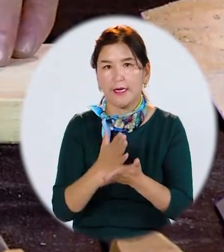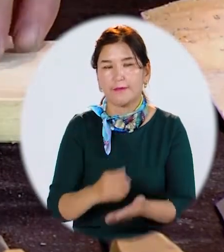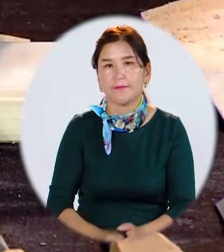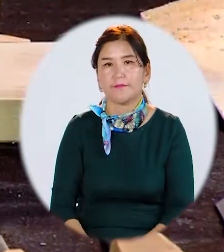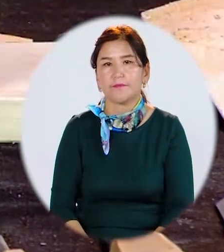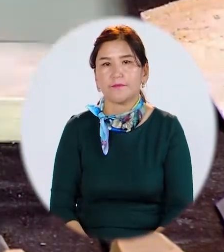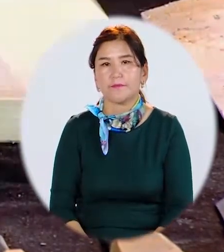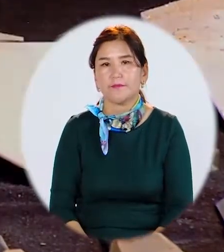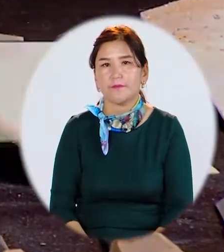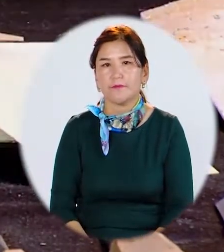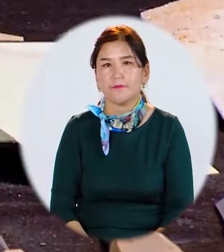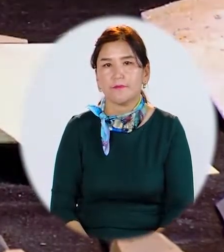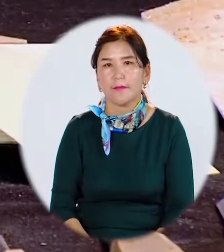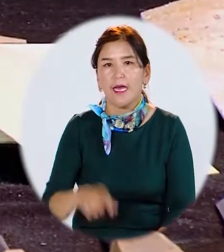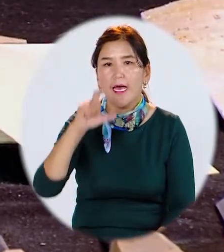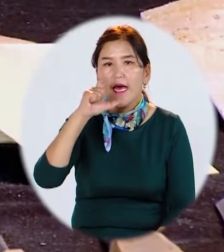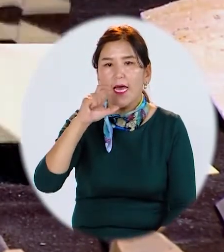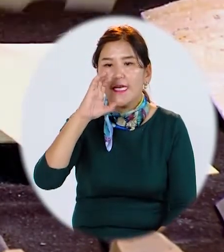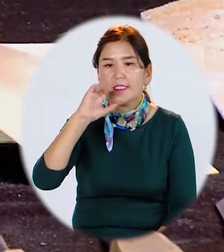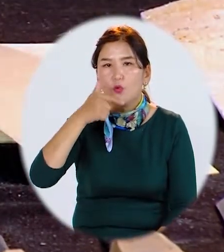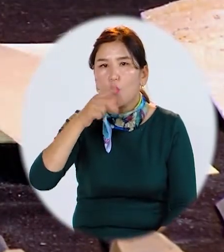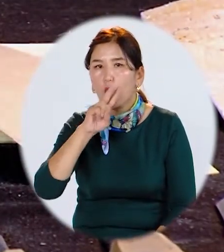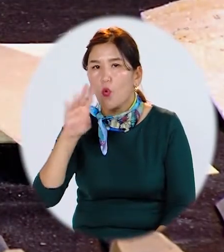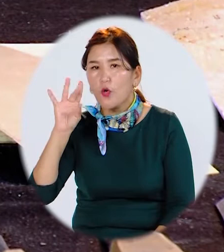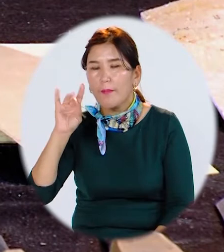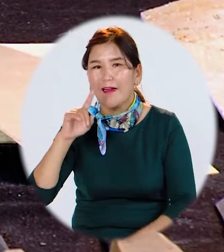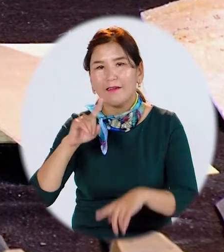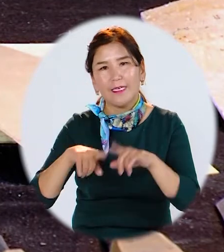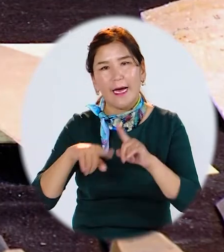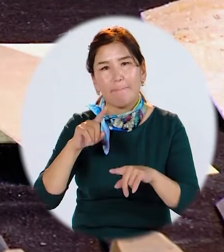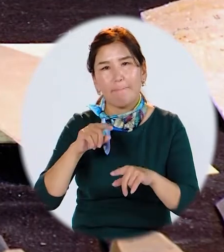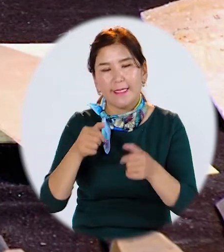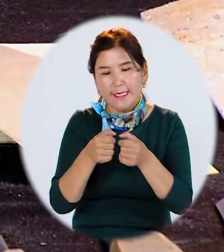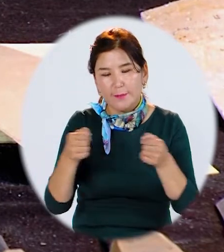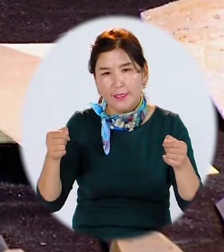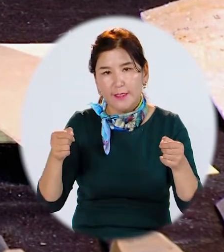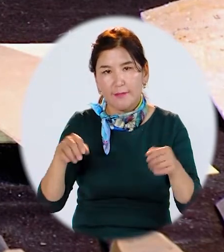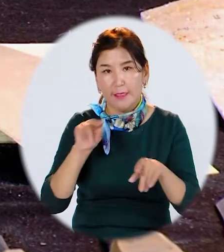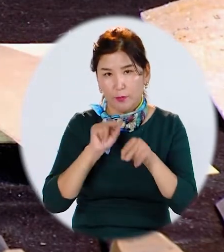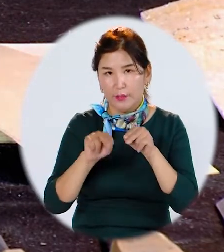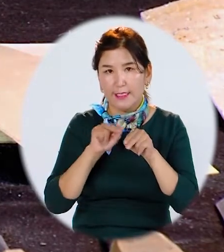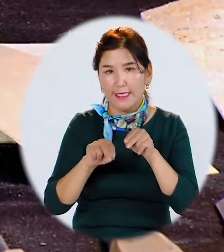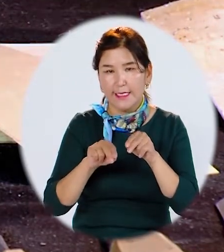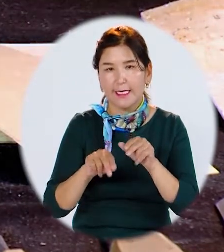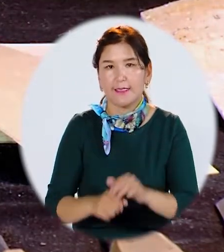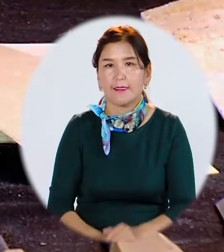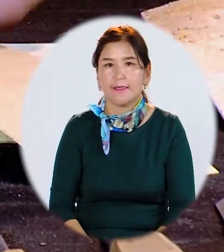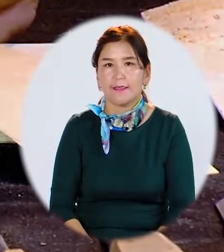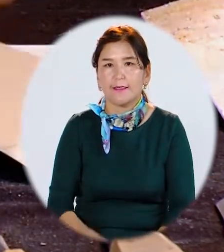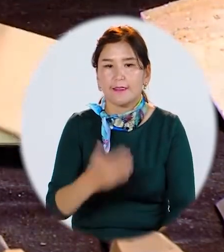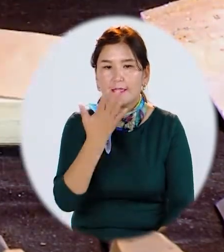см. За эсгүүр маань ямар хэмжээтэй байгааг бүгдээрээ шалгая. За энэ бол 5.5 см байна. Тийм